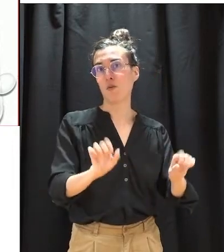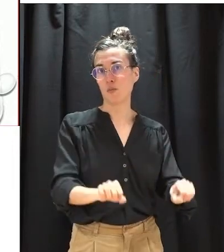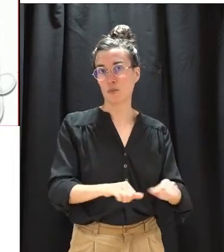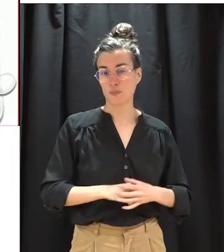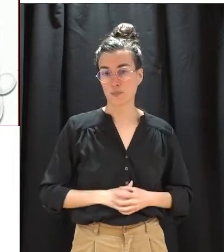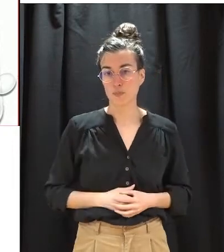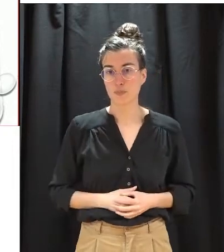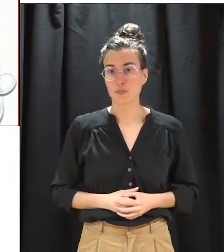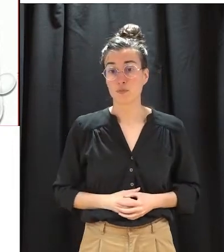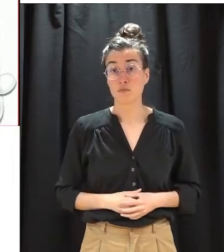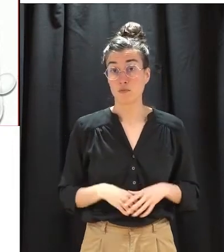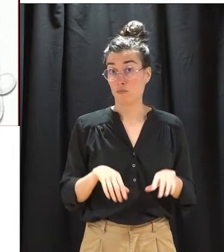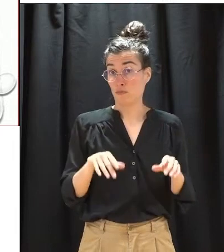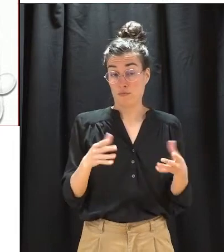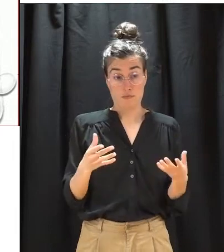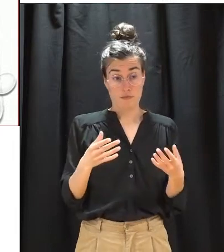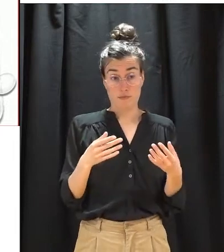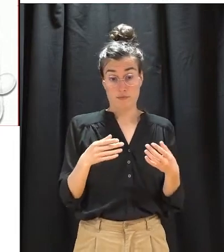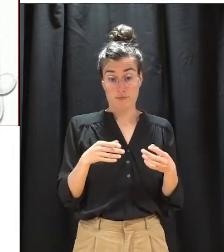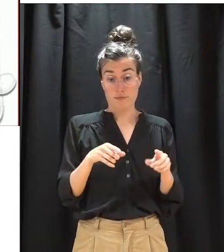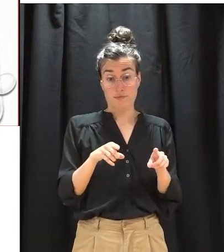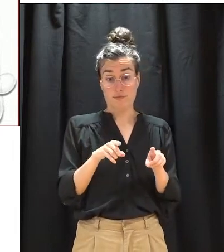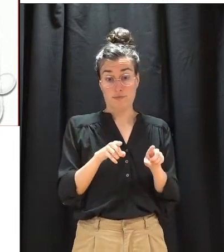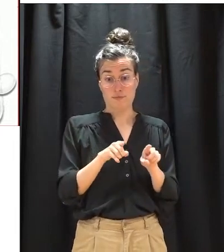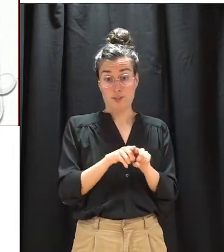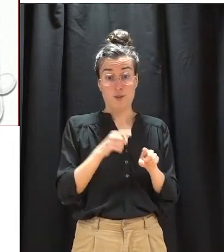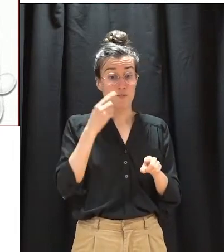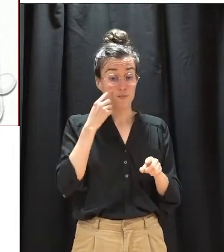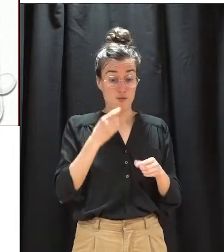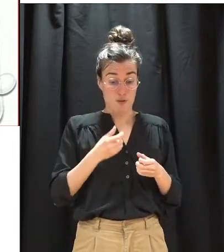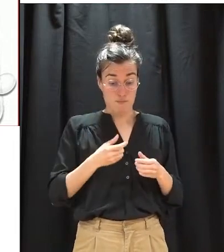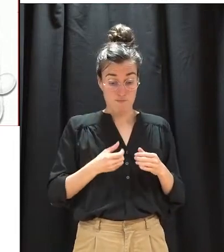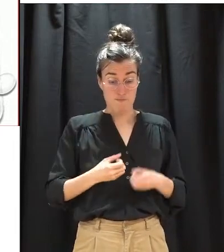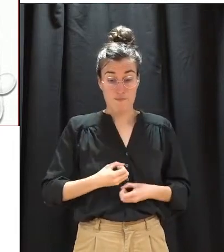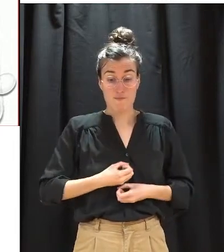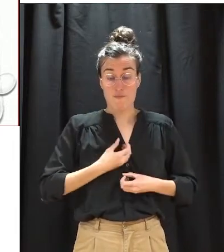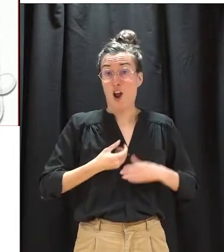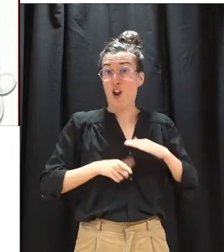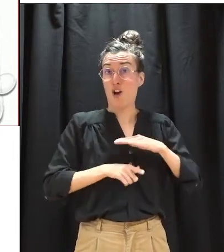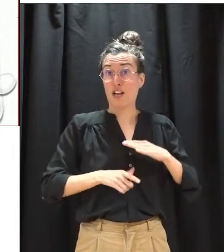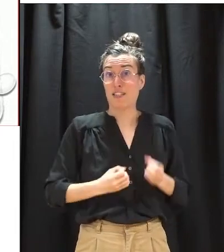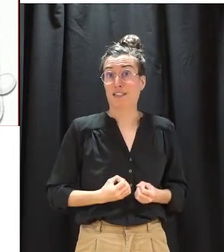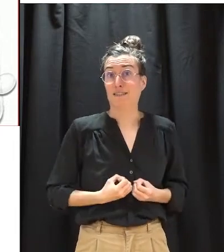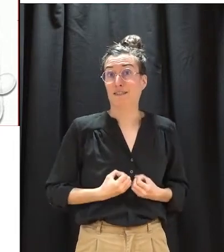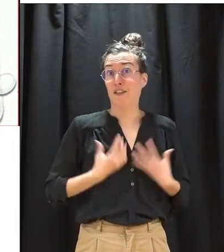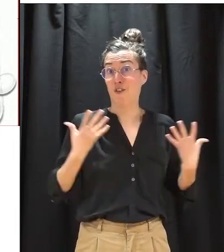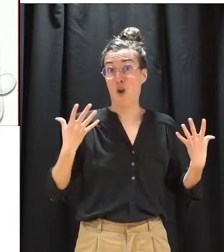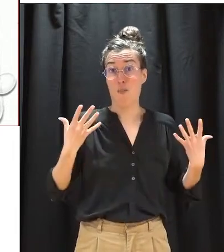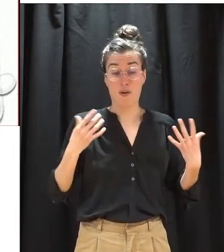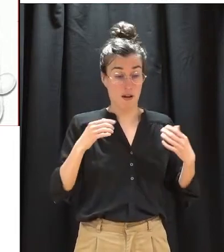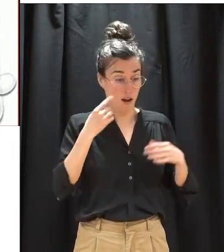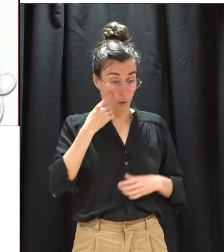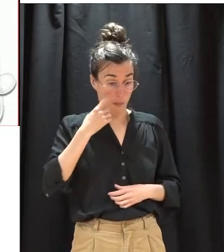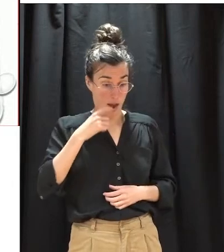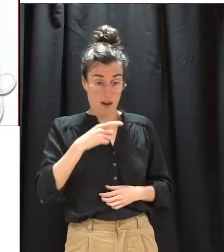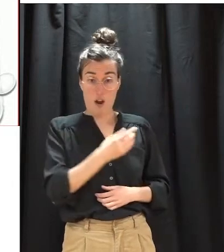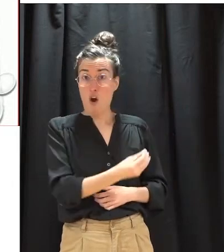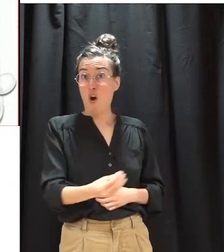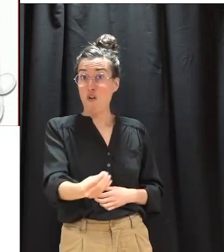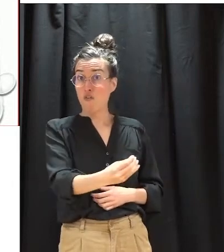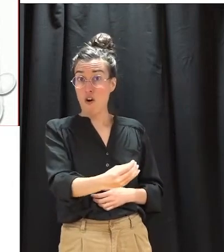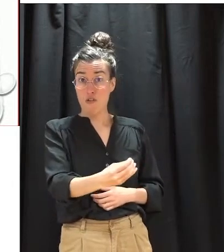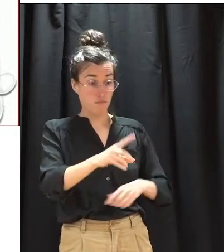exactement aussi comme pour le langage, on peut observer une très grande hétérogénéité interindividuelle importante.